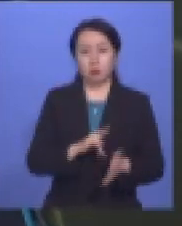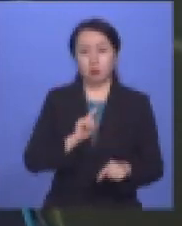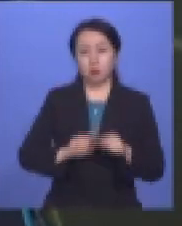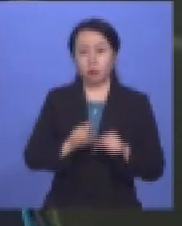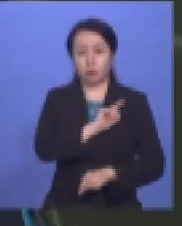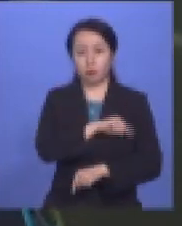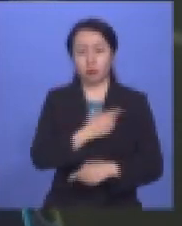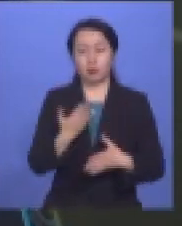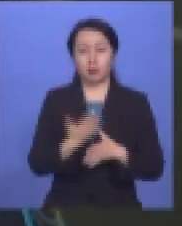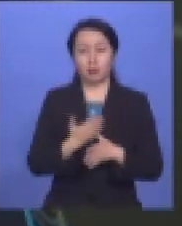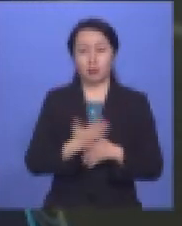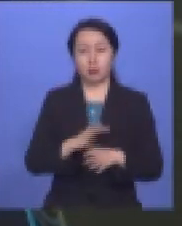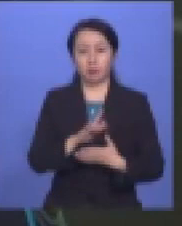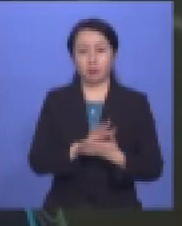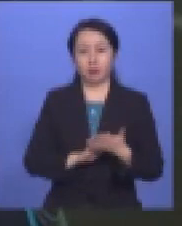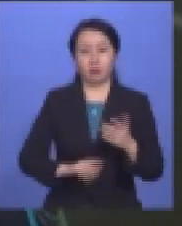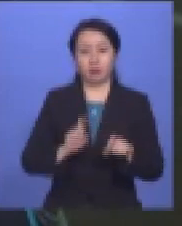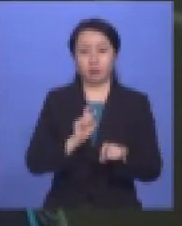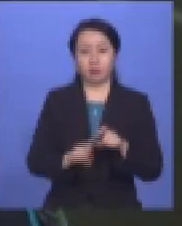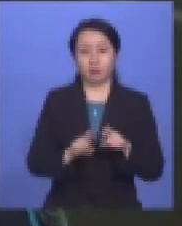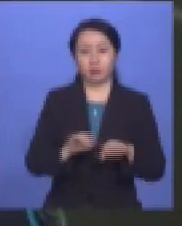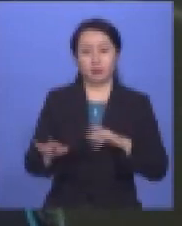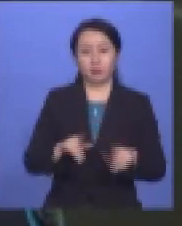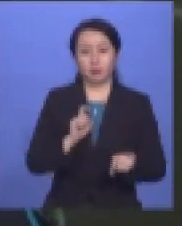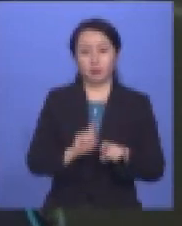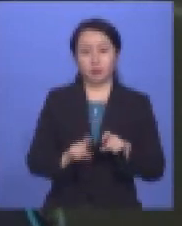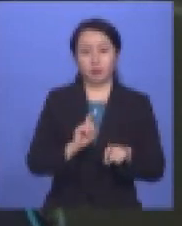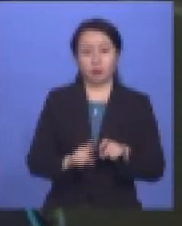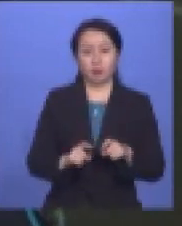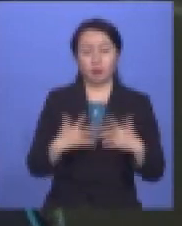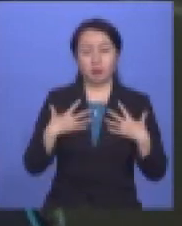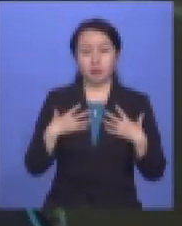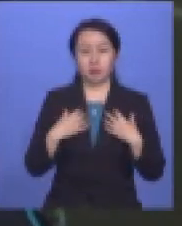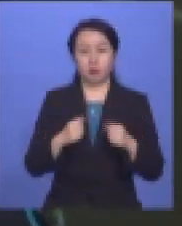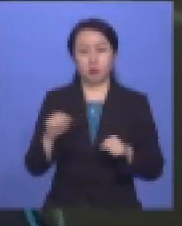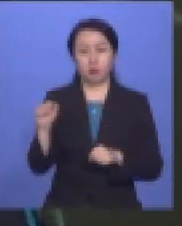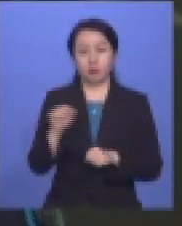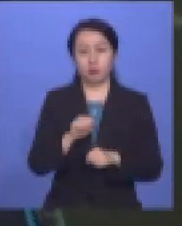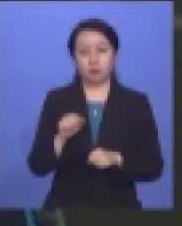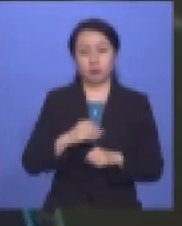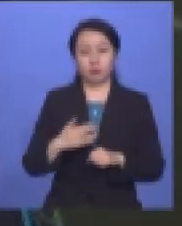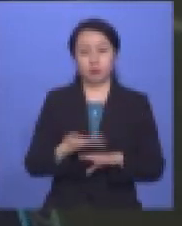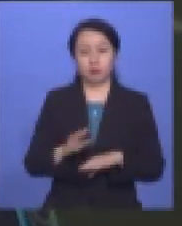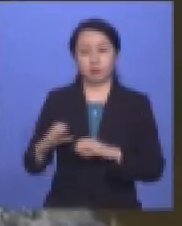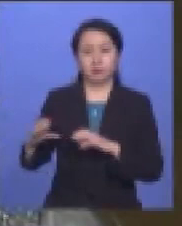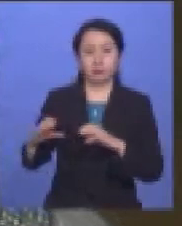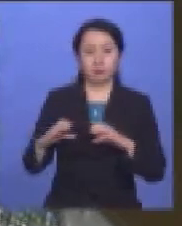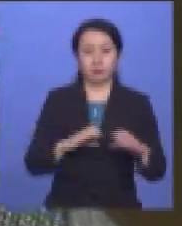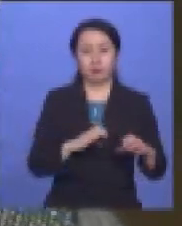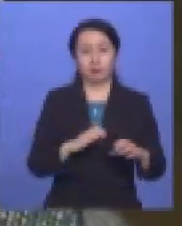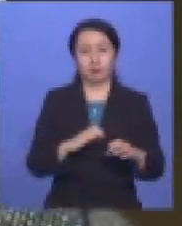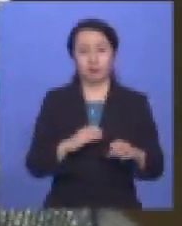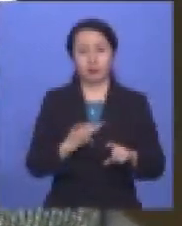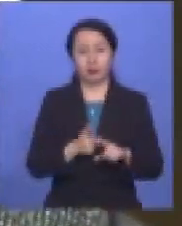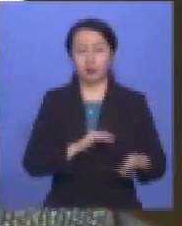департаментской помощи продолжается по проверке состоянию здоровья у водителей большегрузных пассажирских автотранспортных